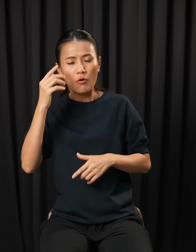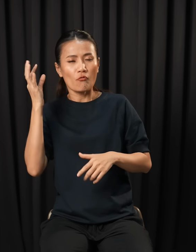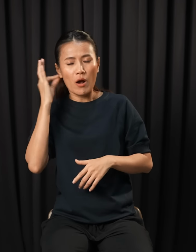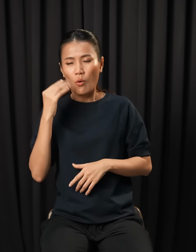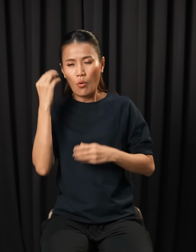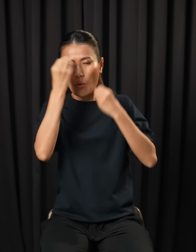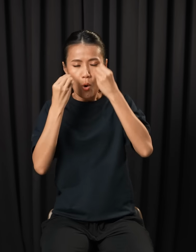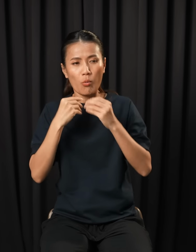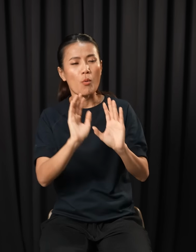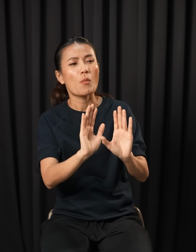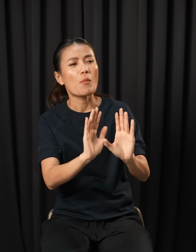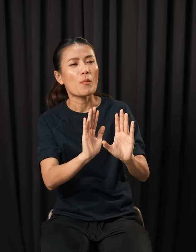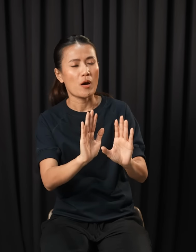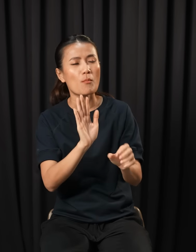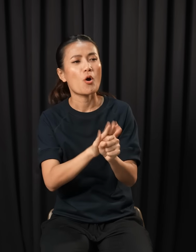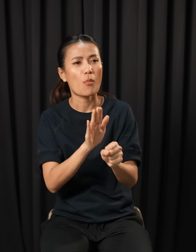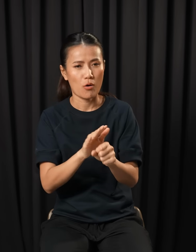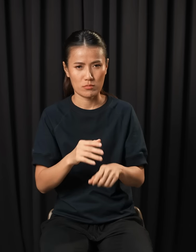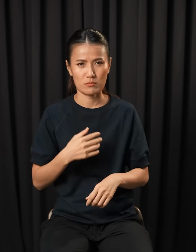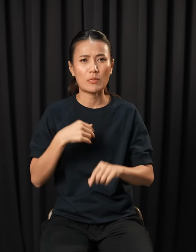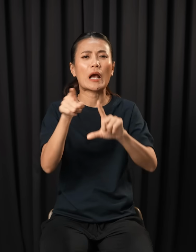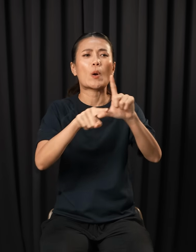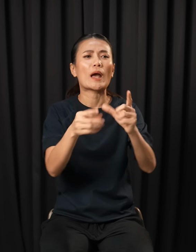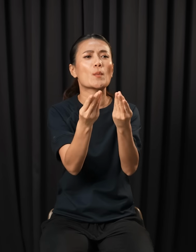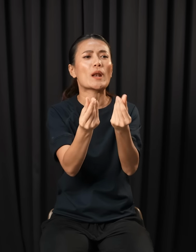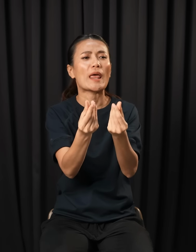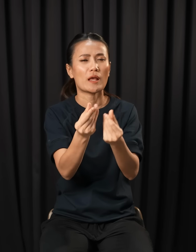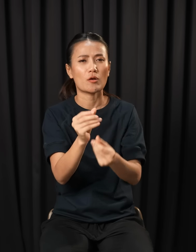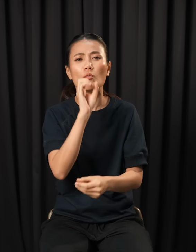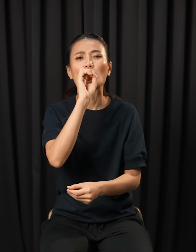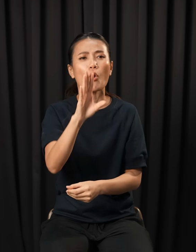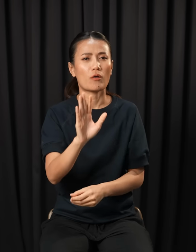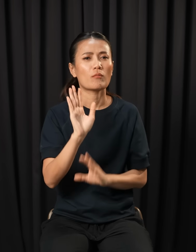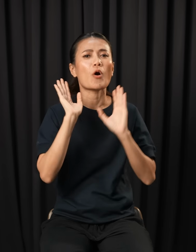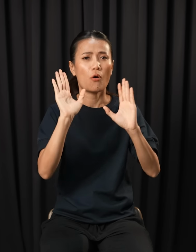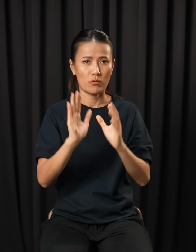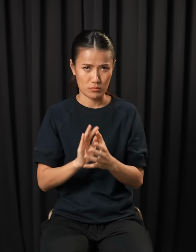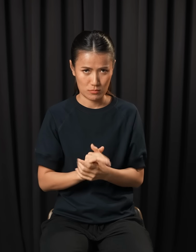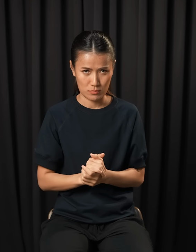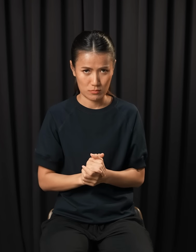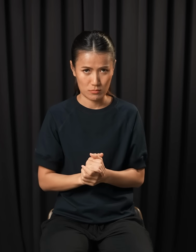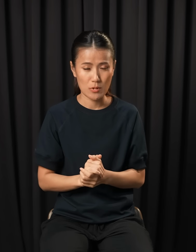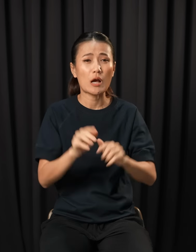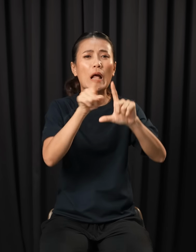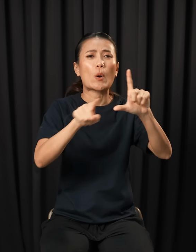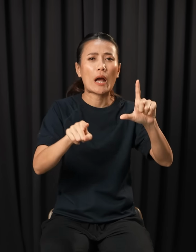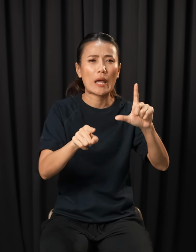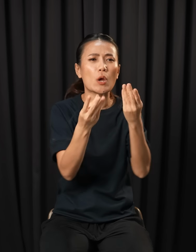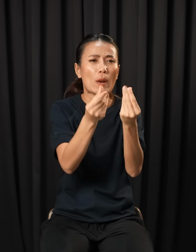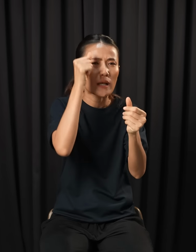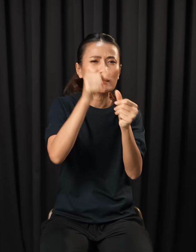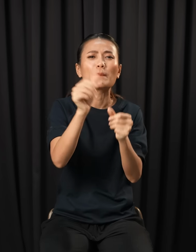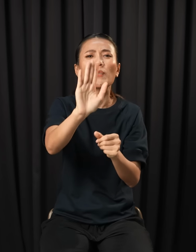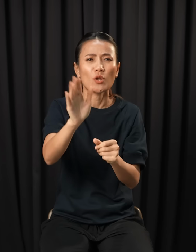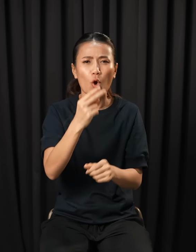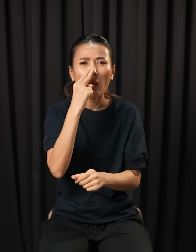ร์นี้โอ้โห ผมบอกคุณหยุดคุณอยู่เดี๋ยวนี้เลยคุณอยู่เดี๋ยวนี้เลยคุณแค่บอกว่าพรรคก้าวไกลเบอร์อะไรพรรคก้าวไกลเบอร์อะไรเขาจะได้จำได้ว่า